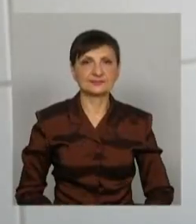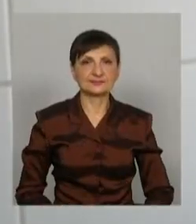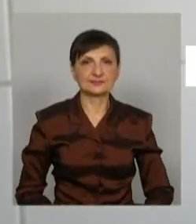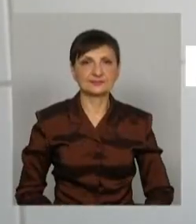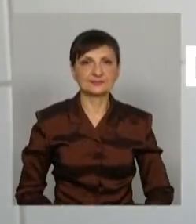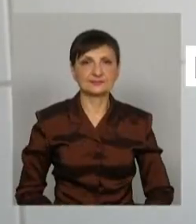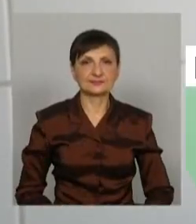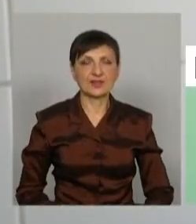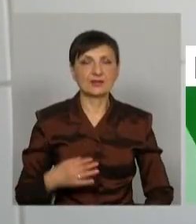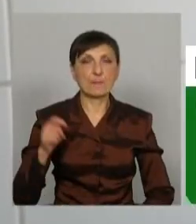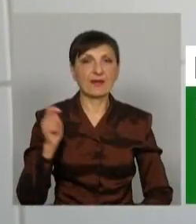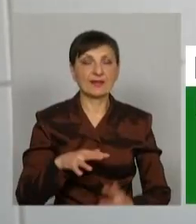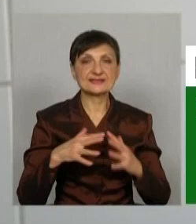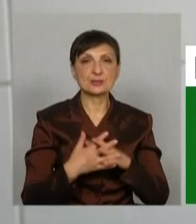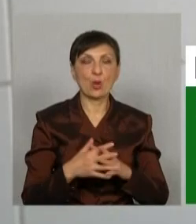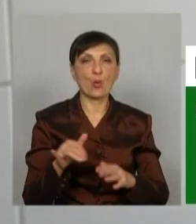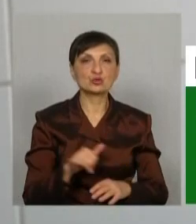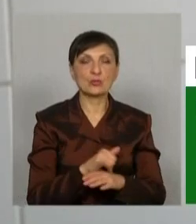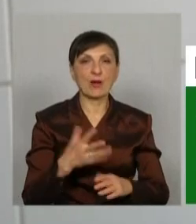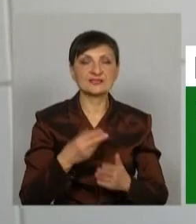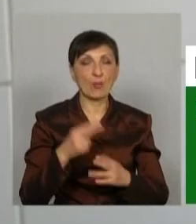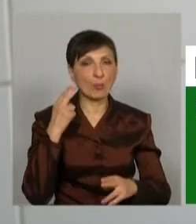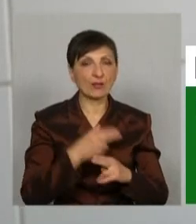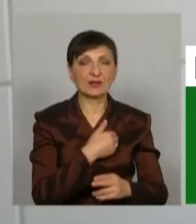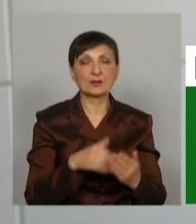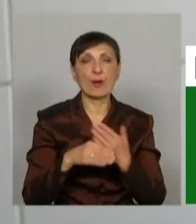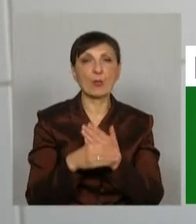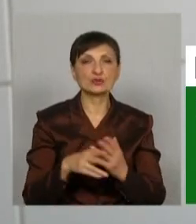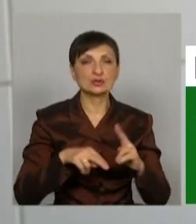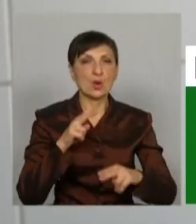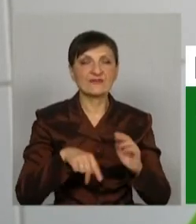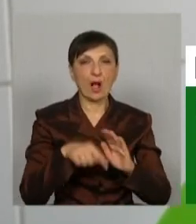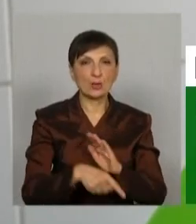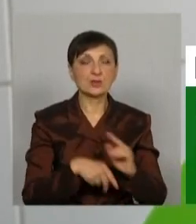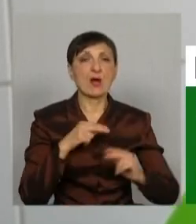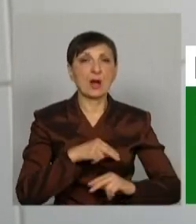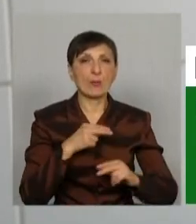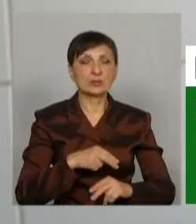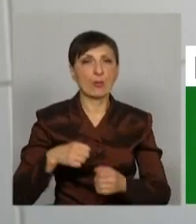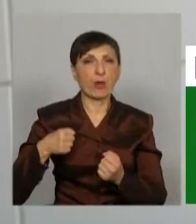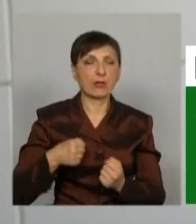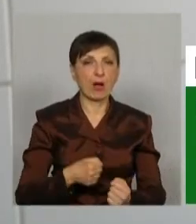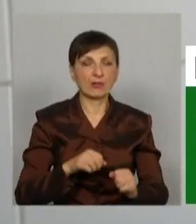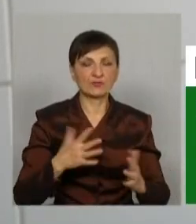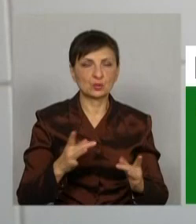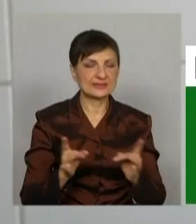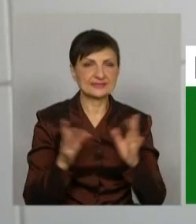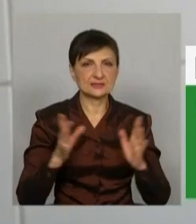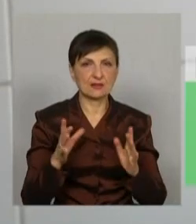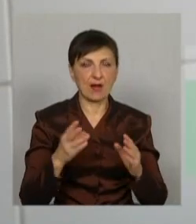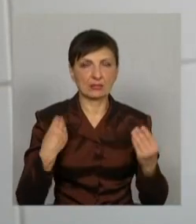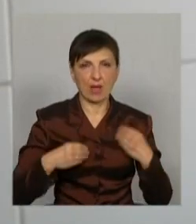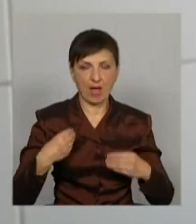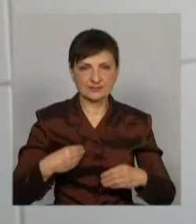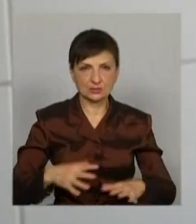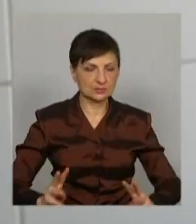сюжетов приехал в лужу нагаш к своему брату хотел помочь со строительством колодца работал с болгарка как вдруг искра попала на одежду